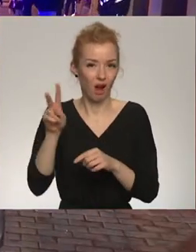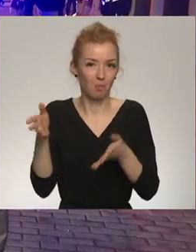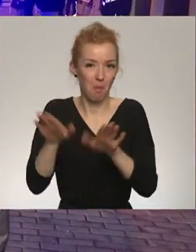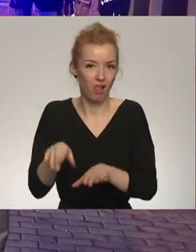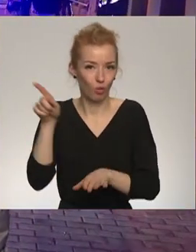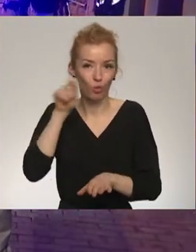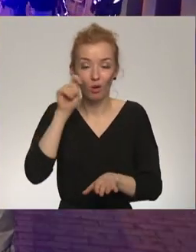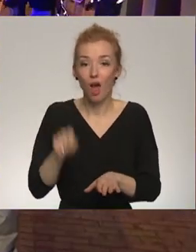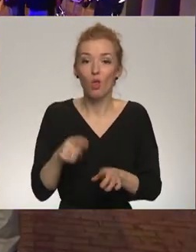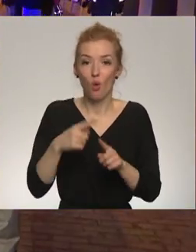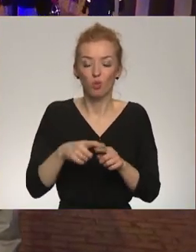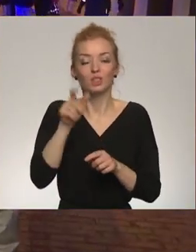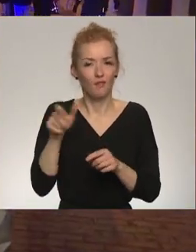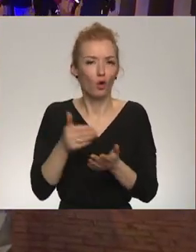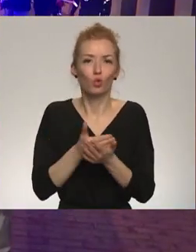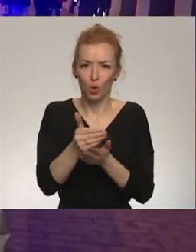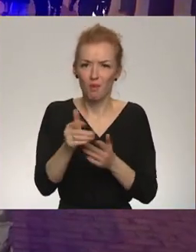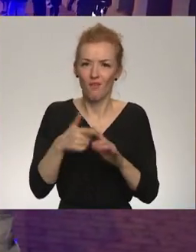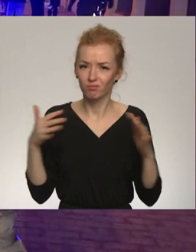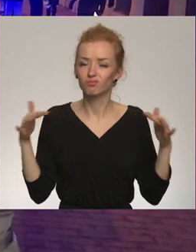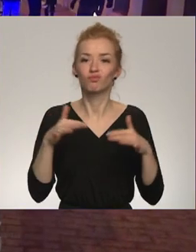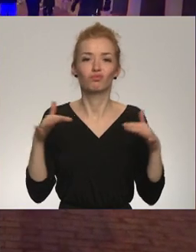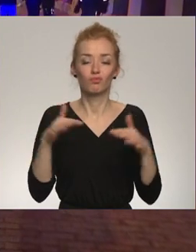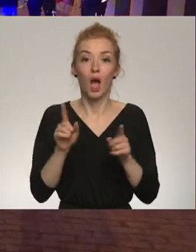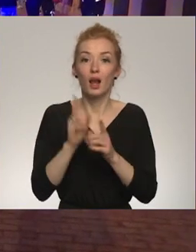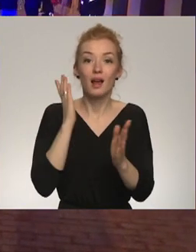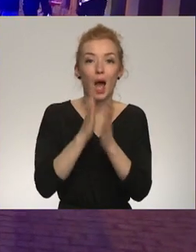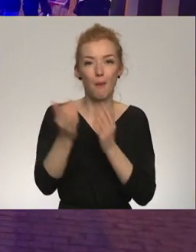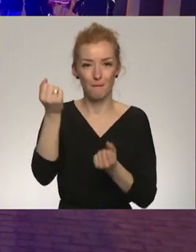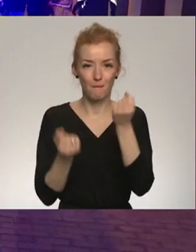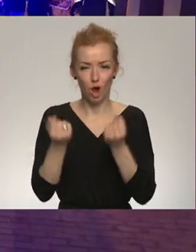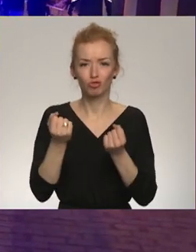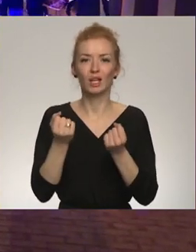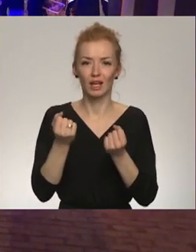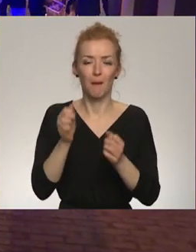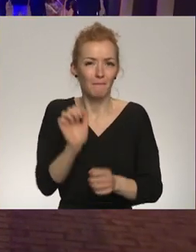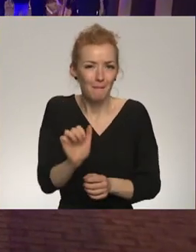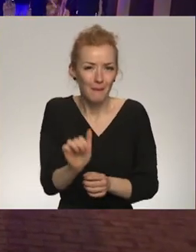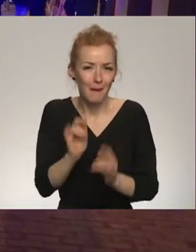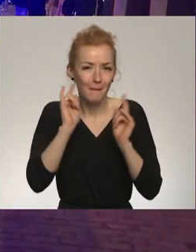Ukrainā. Visticamāk, cilvēki turpinās vēl plūst uz šejieni. Arī garām braucošās mašīnas atbalsta,